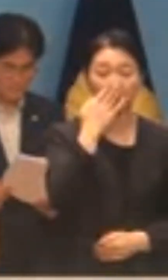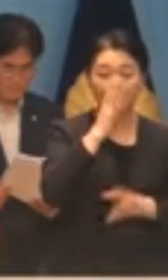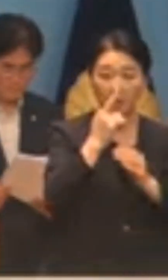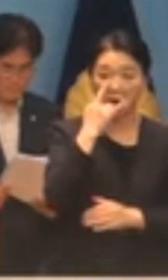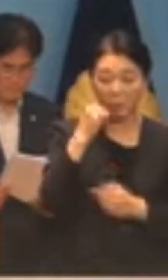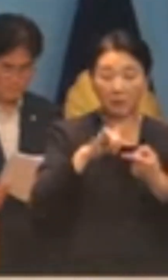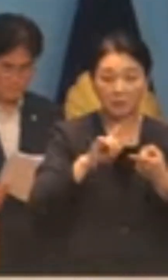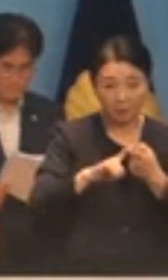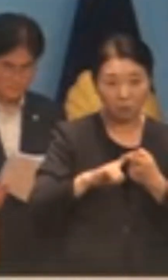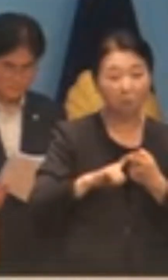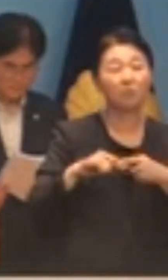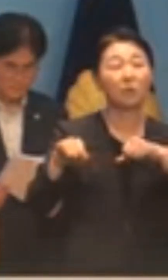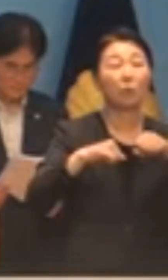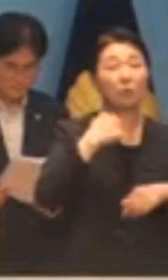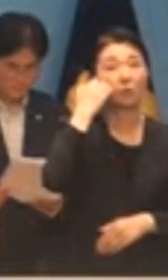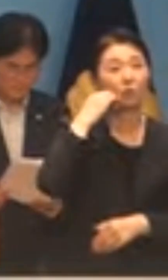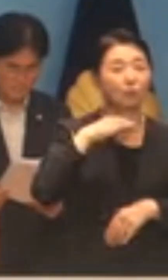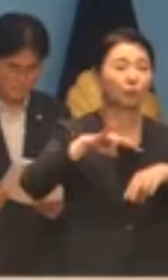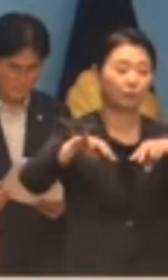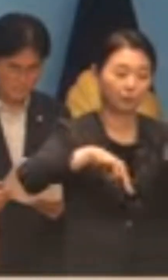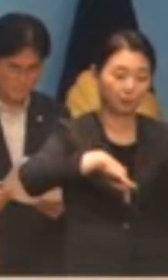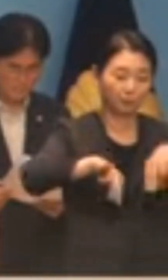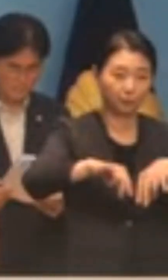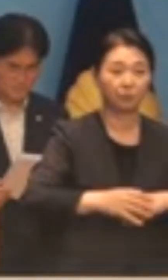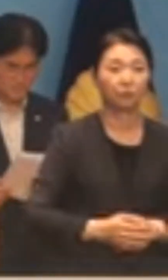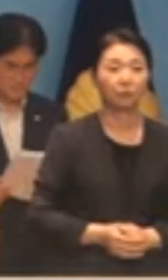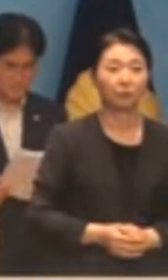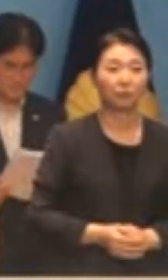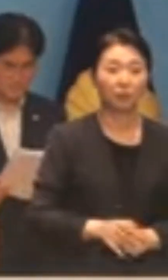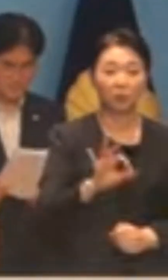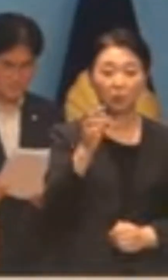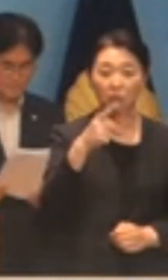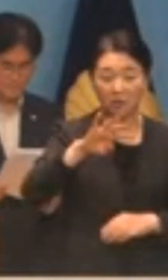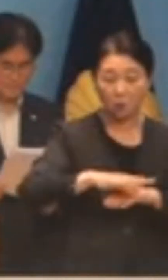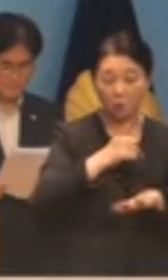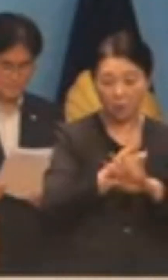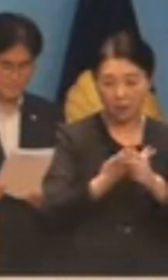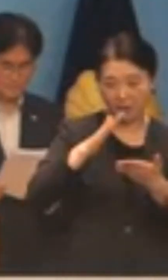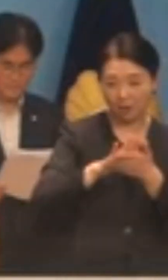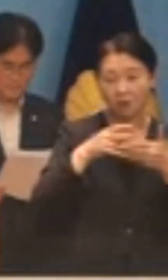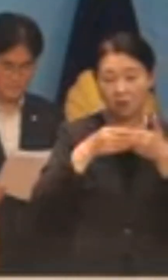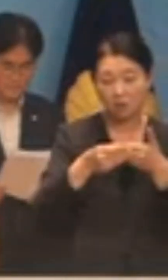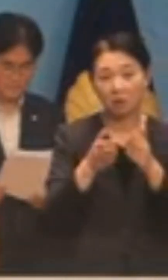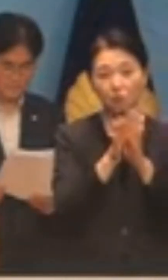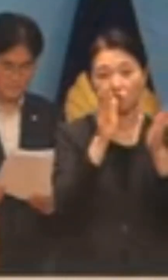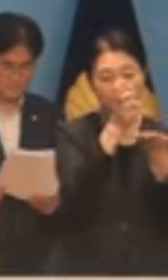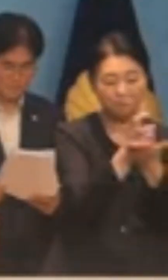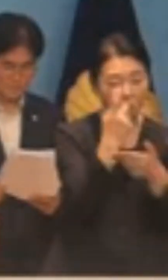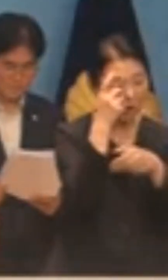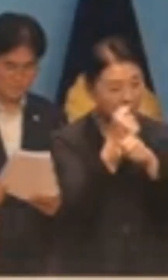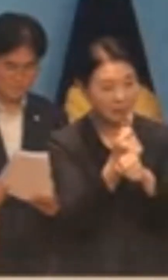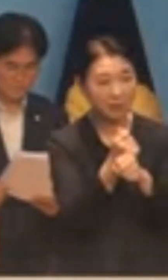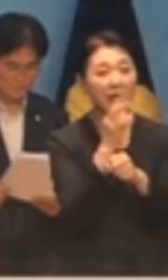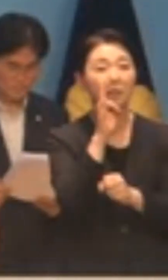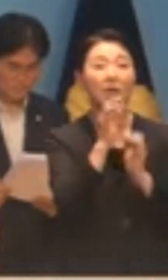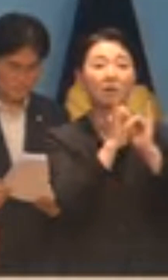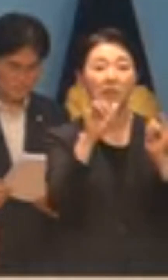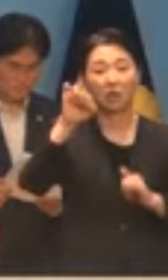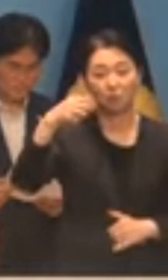활약한 사사이자 예언자 드보라, 요시야 왕의 개혁을 이끈 율법 학자이자 예언자